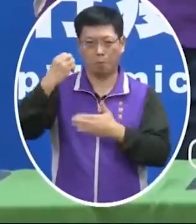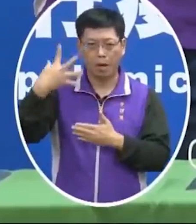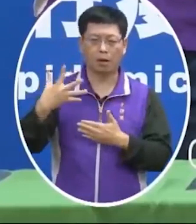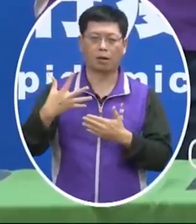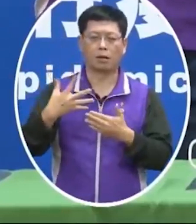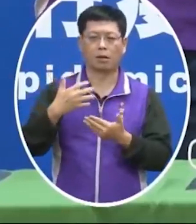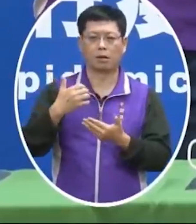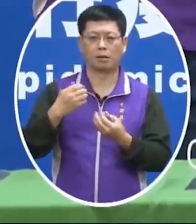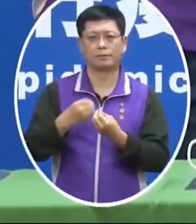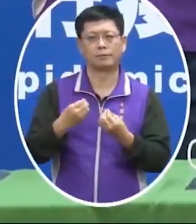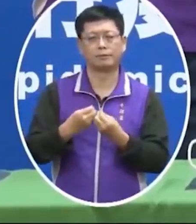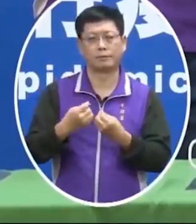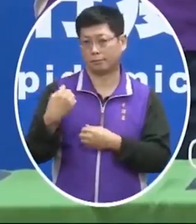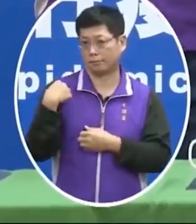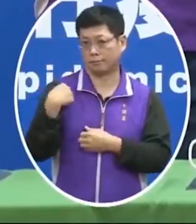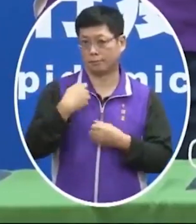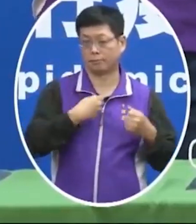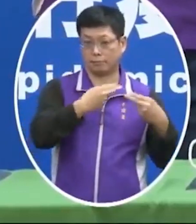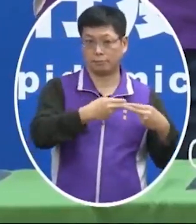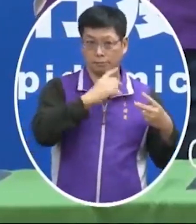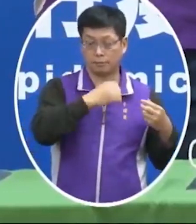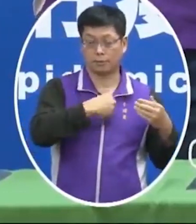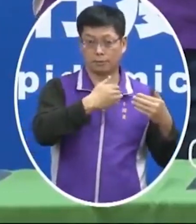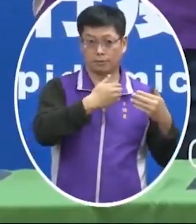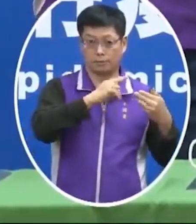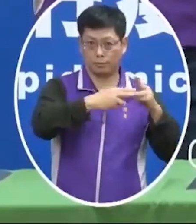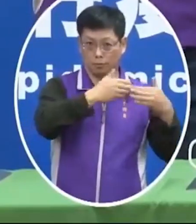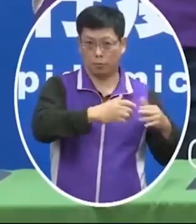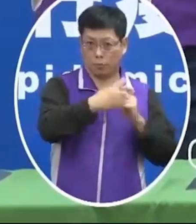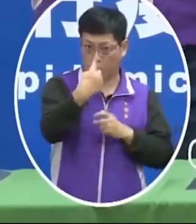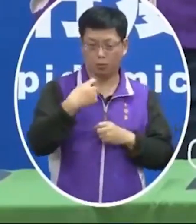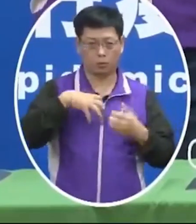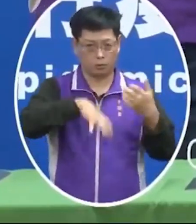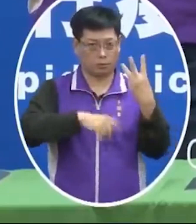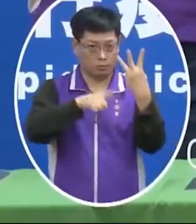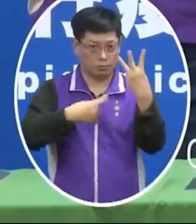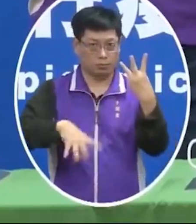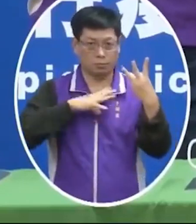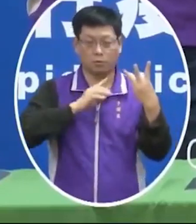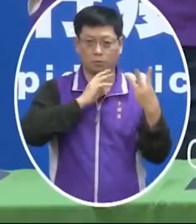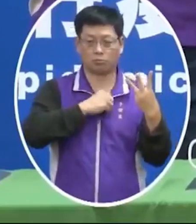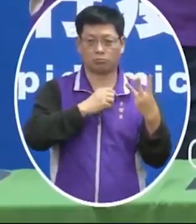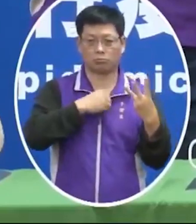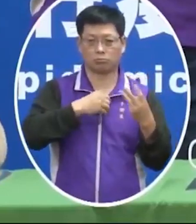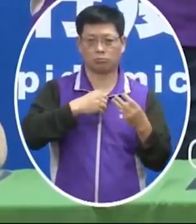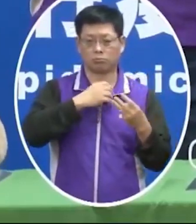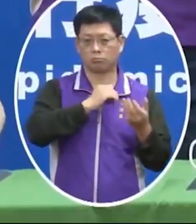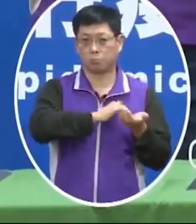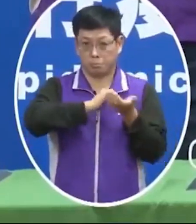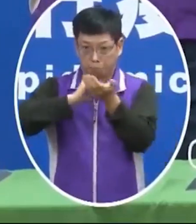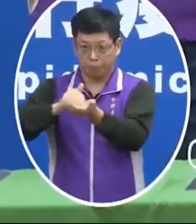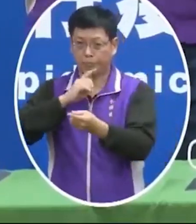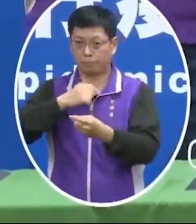天武汉从武汉回来的。好，有三位哈送到我们的隔离病房检